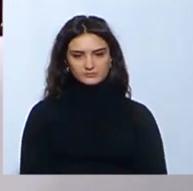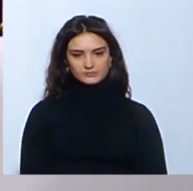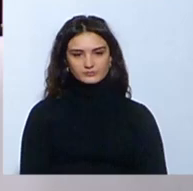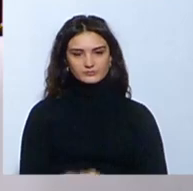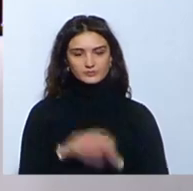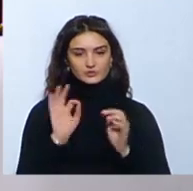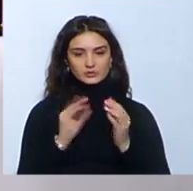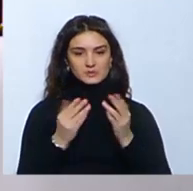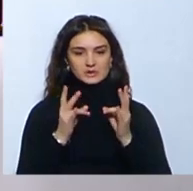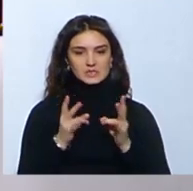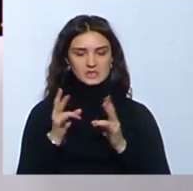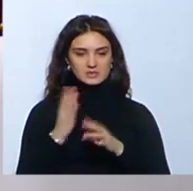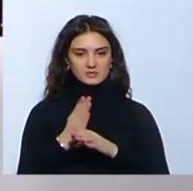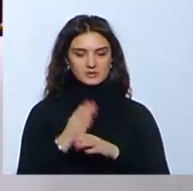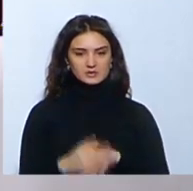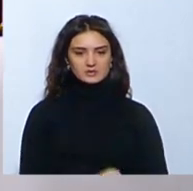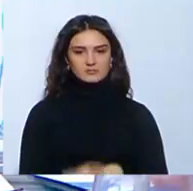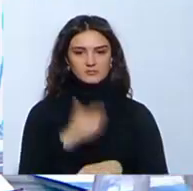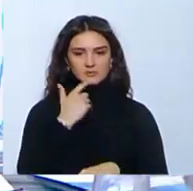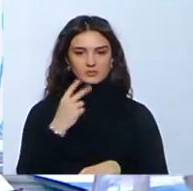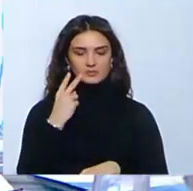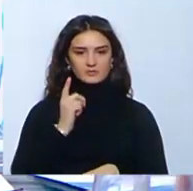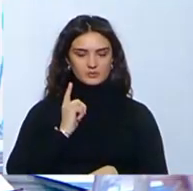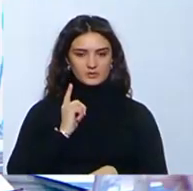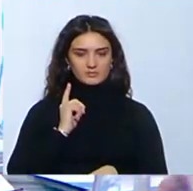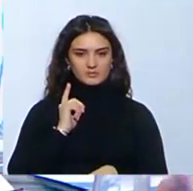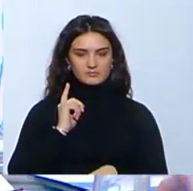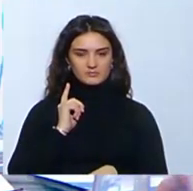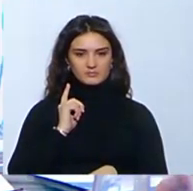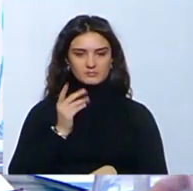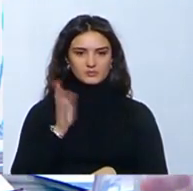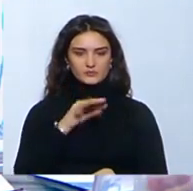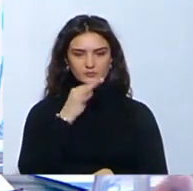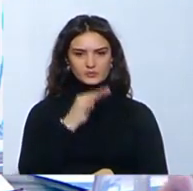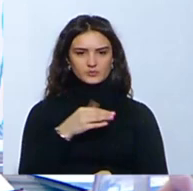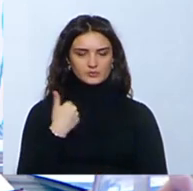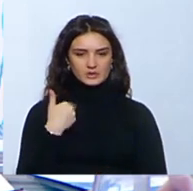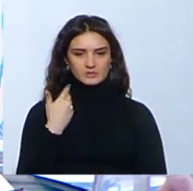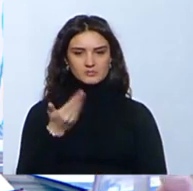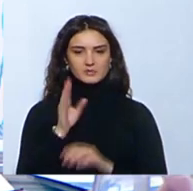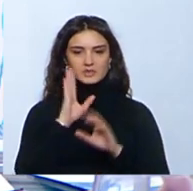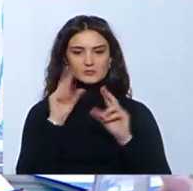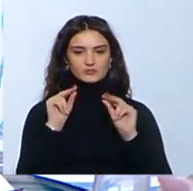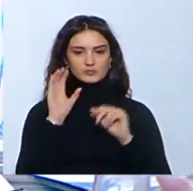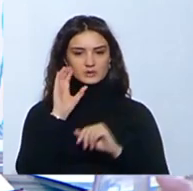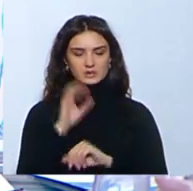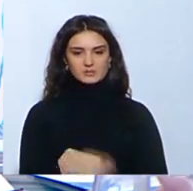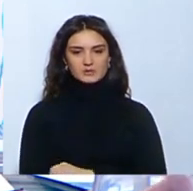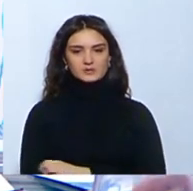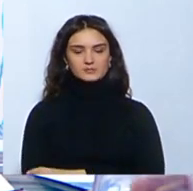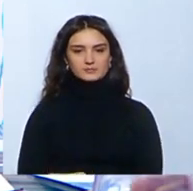მათი დაზიანებაც გვეფიქსირდება. მაყურებელი გვერდება, ნინო, მოდით უპასუხოთ დილამშვიდობისა, გისმენთ.